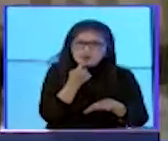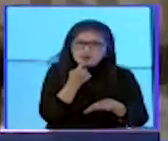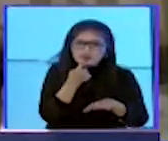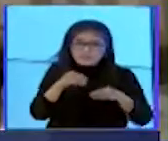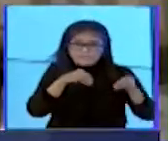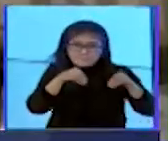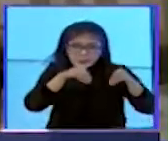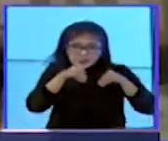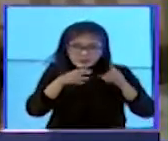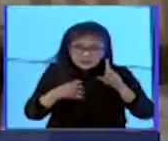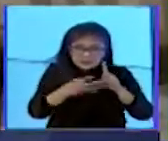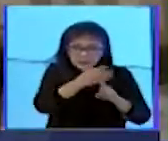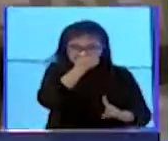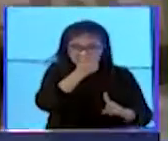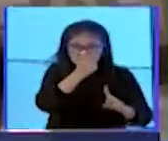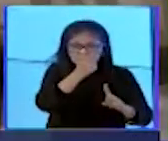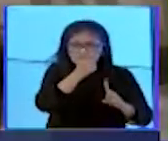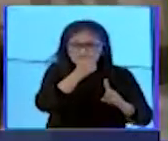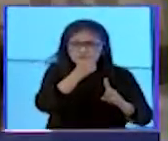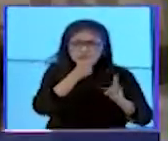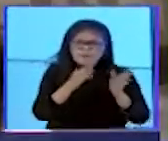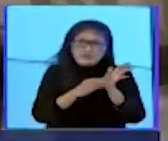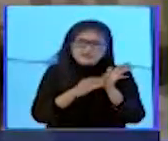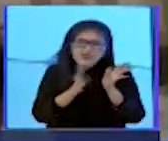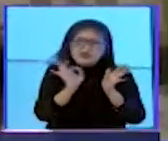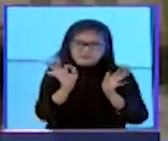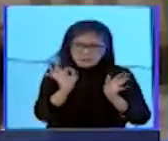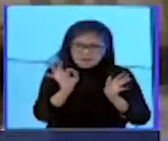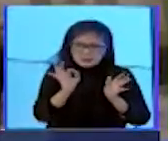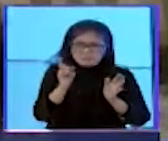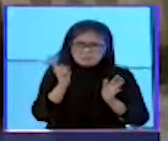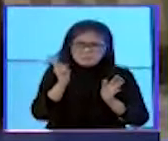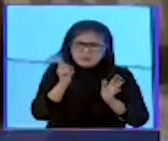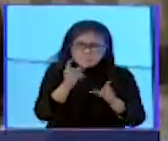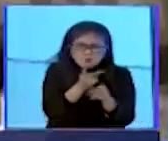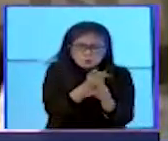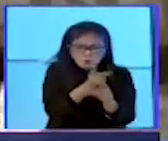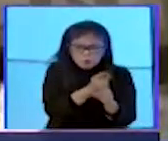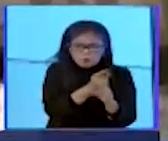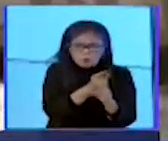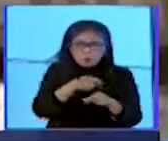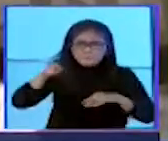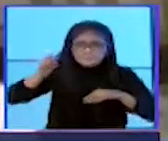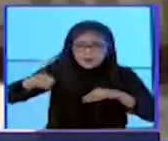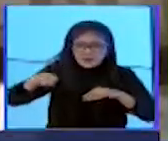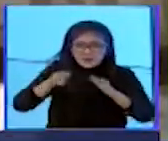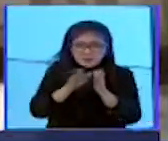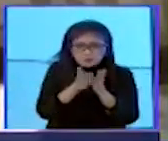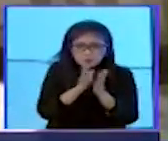tersebut tidak tidak tidak menjadi persoalan karena para guru sudah memakai buku-buku yang